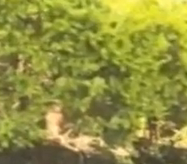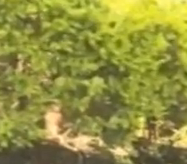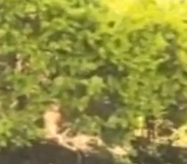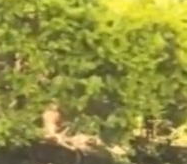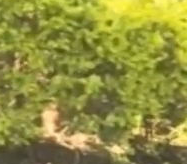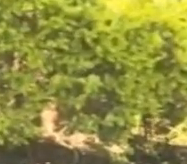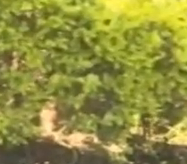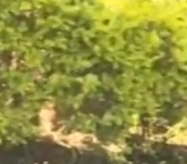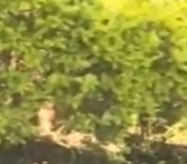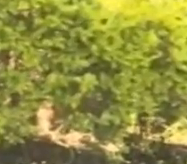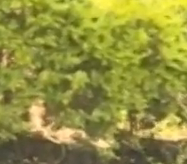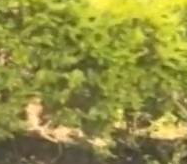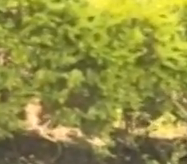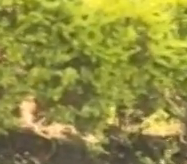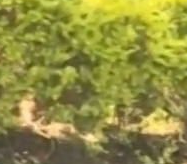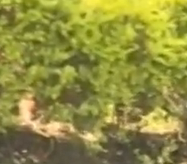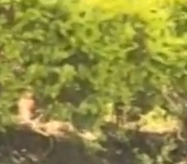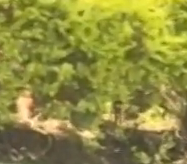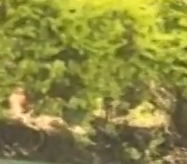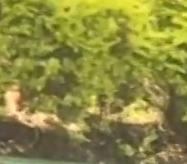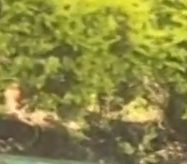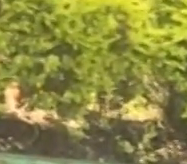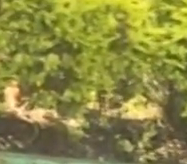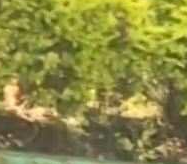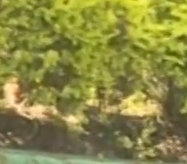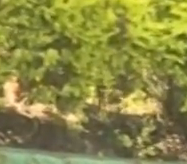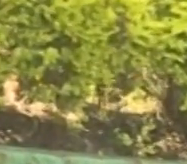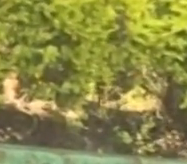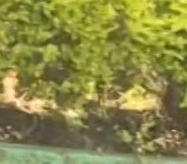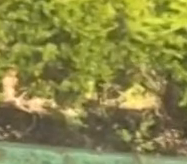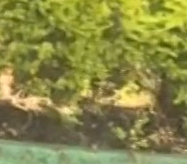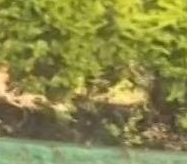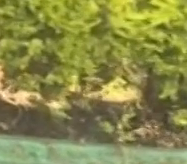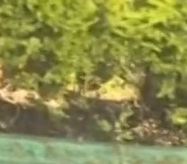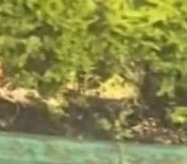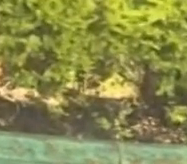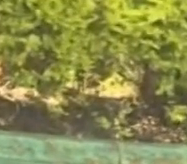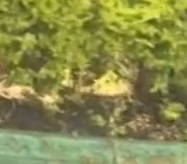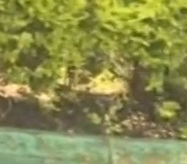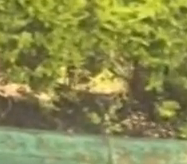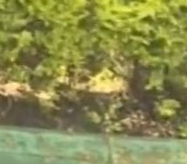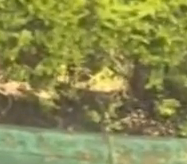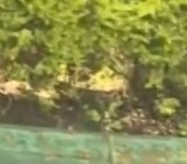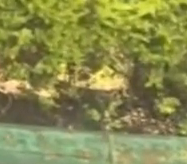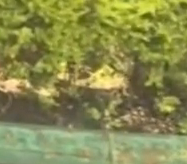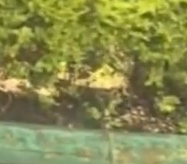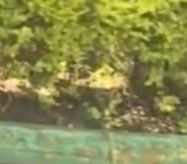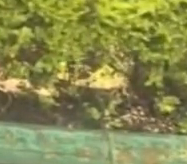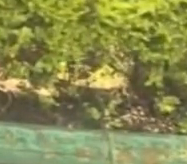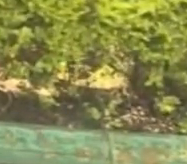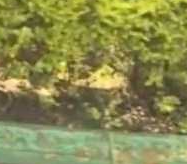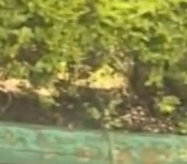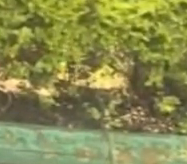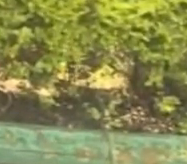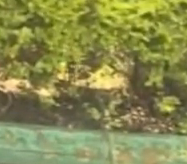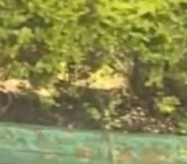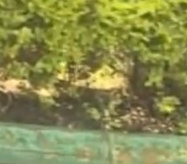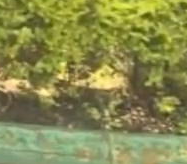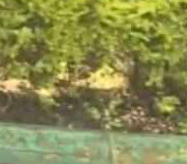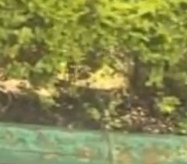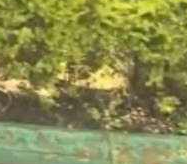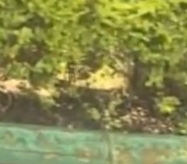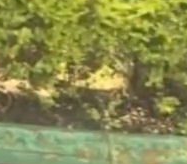ni yako. Sawa. Kalia nduti, chukua helmet nini yako? Valia, leta nikushikie hii. Valia. Bas,